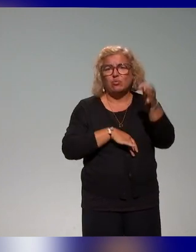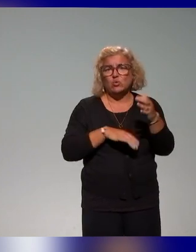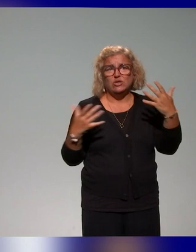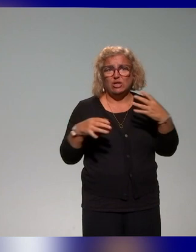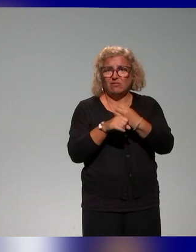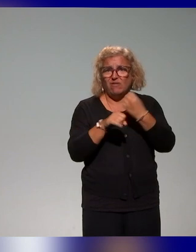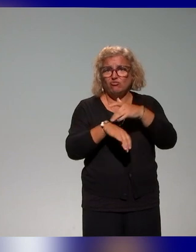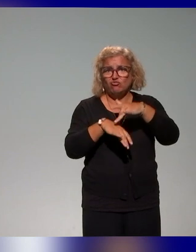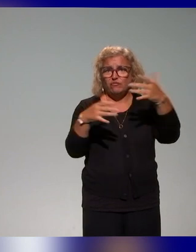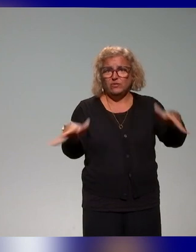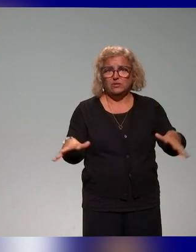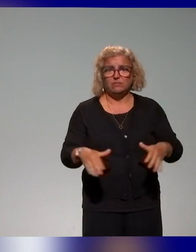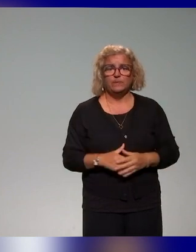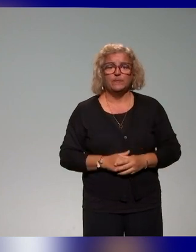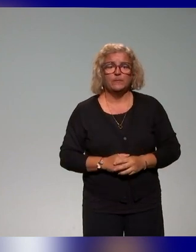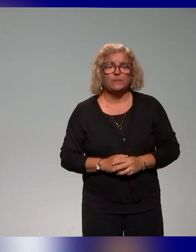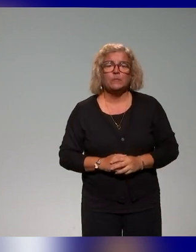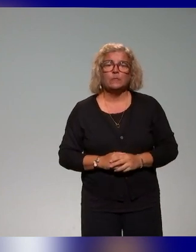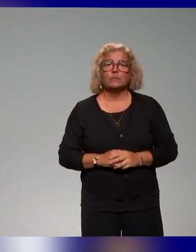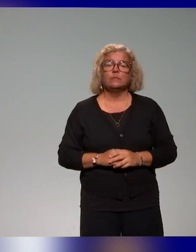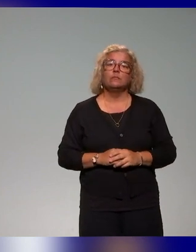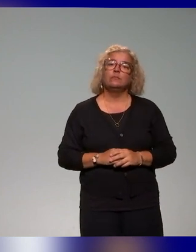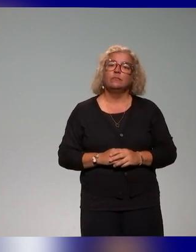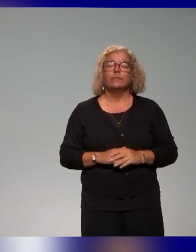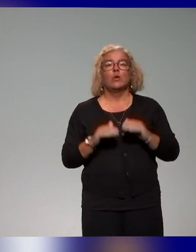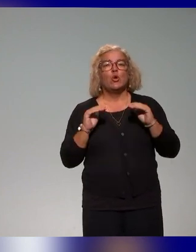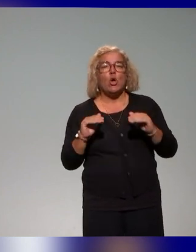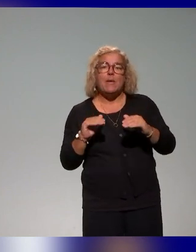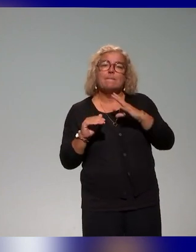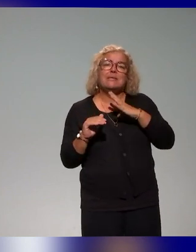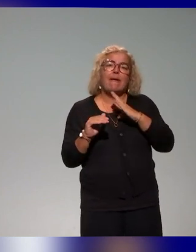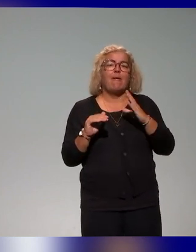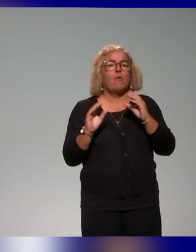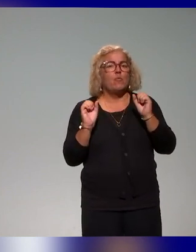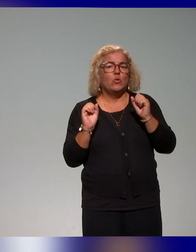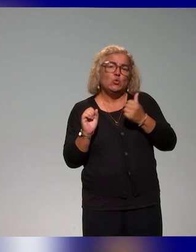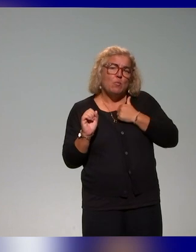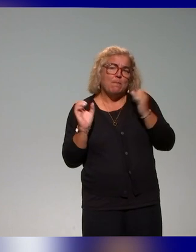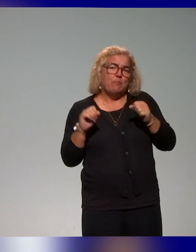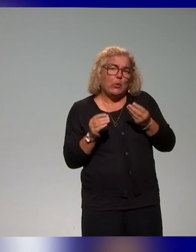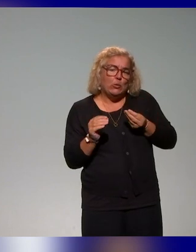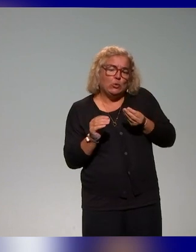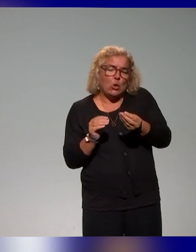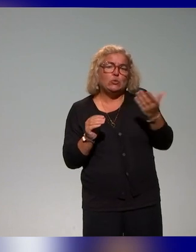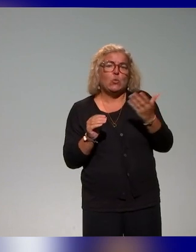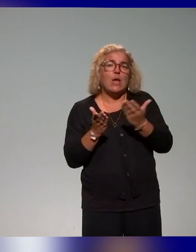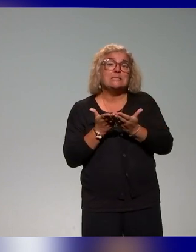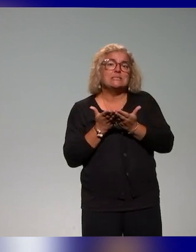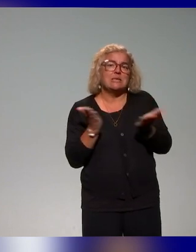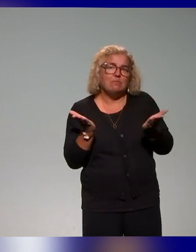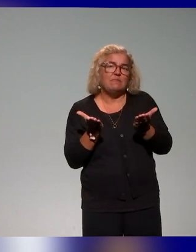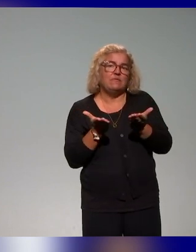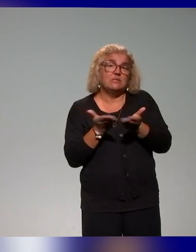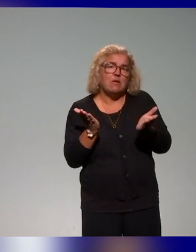avec Moodle. Ensuite, effectivement, il y a quand même de la simplification qu'on peut amener dans notre instance locale pour que ça